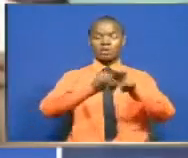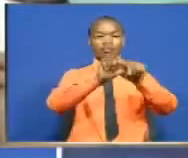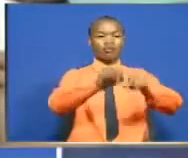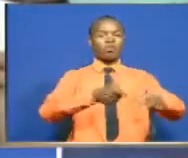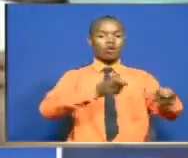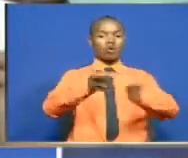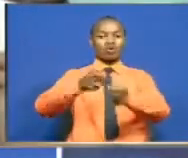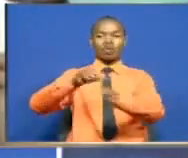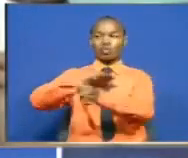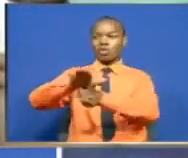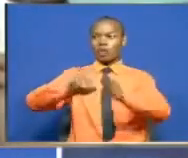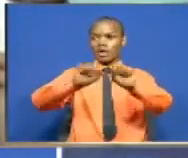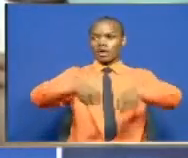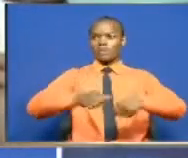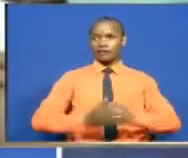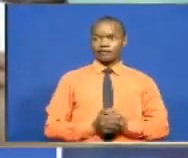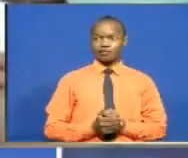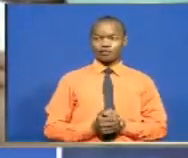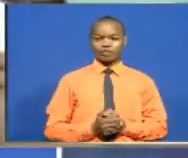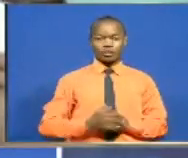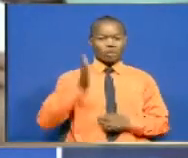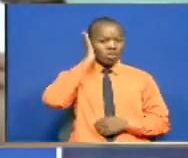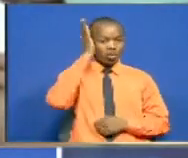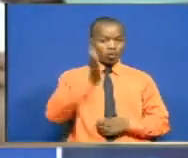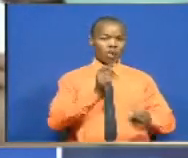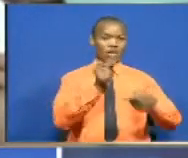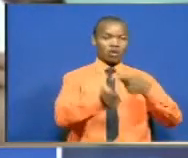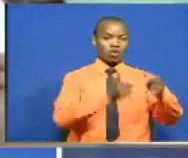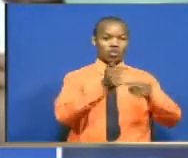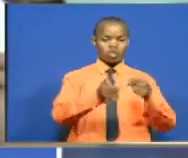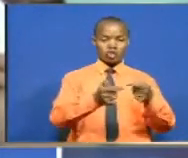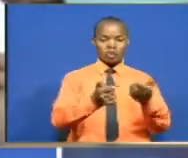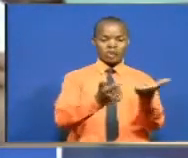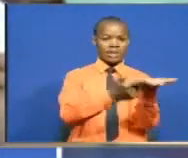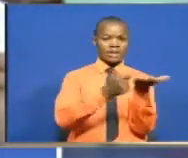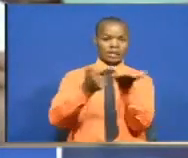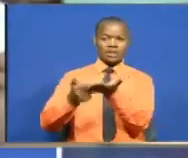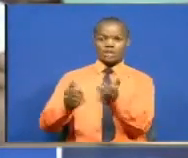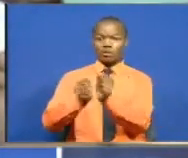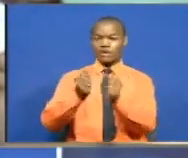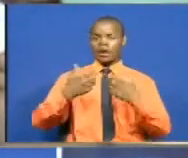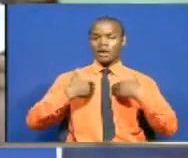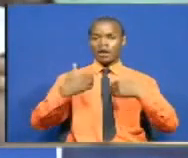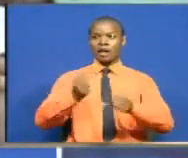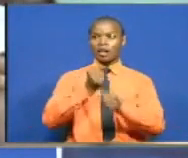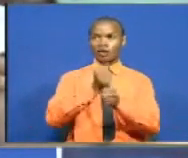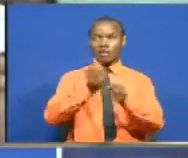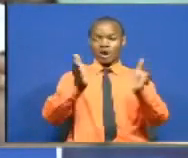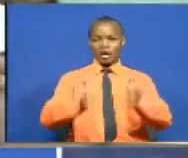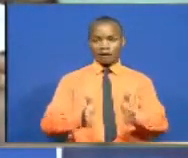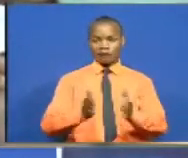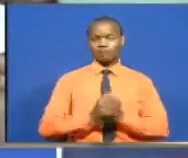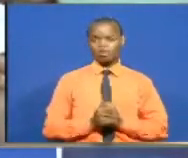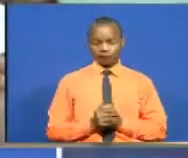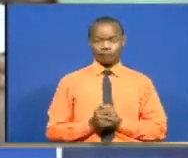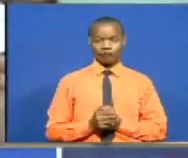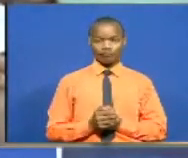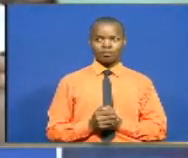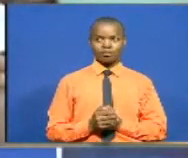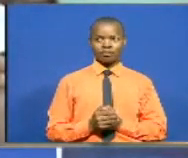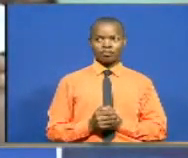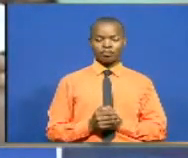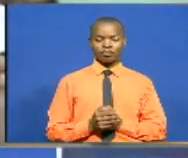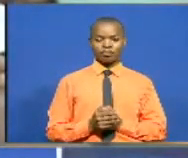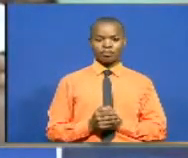pandemic. Tutaendelea kufanya mazungumuzo na wafanyikazi wa idara ya afya kuona kwamba yale ambayo